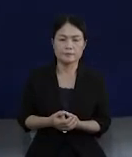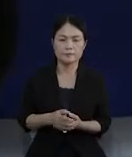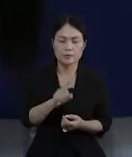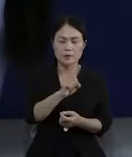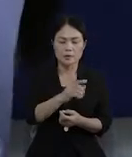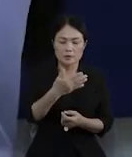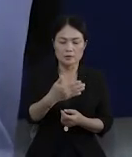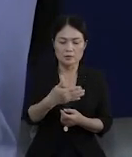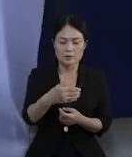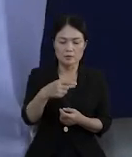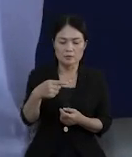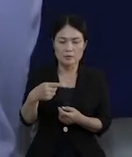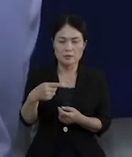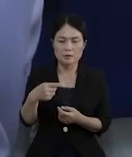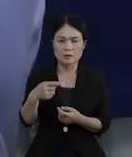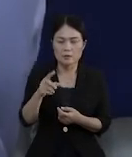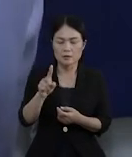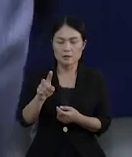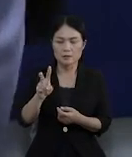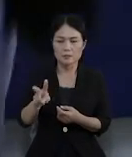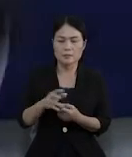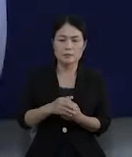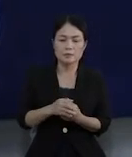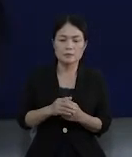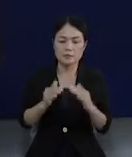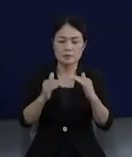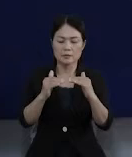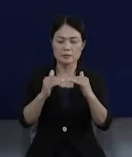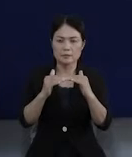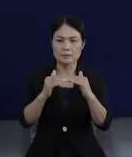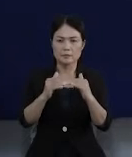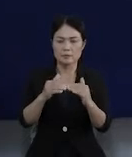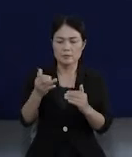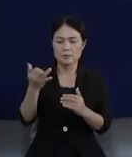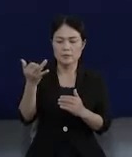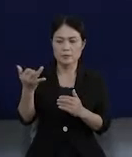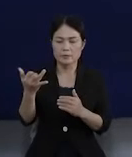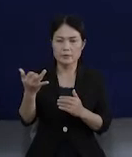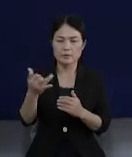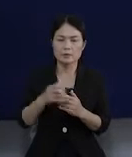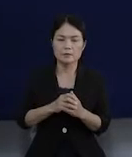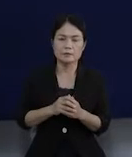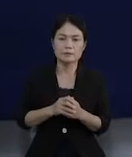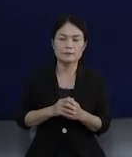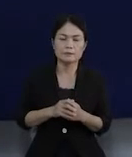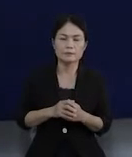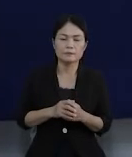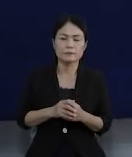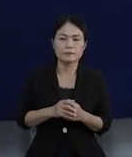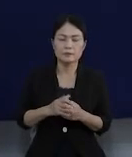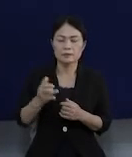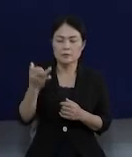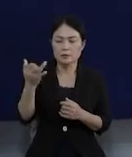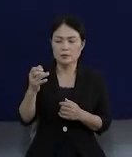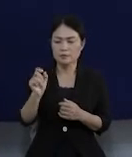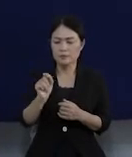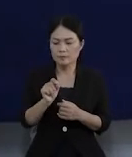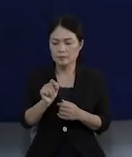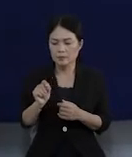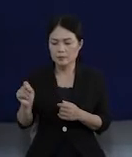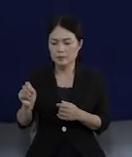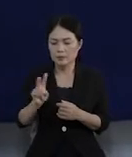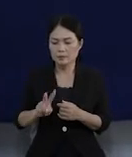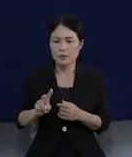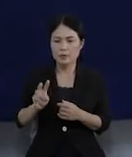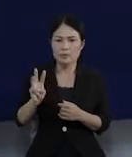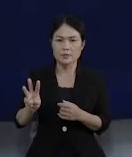Đọc rằm bốn, đọc đọc bí. Chà, sma pram bì. Rằm bí phía